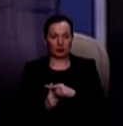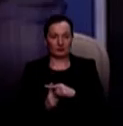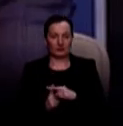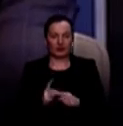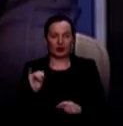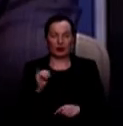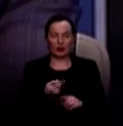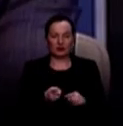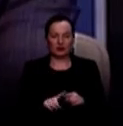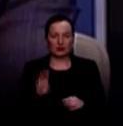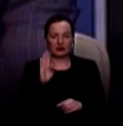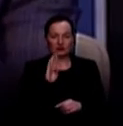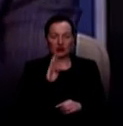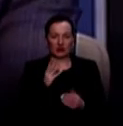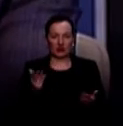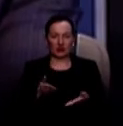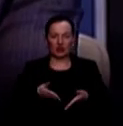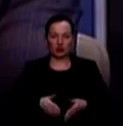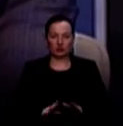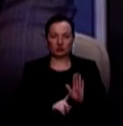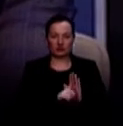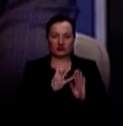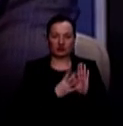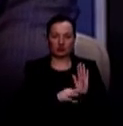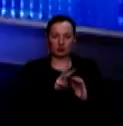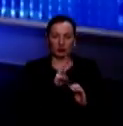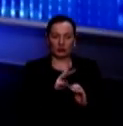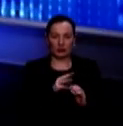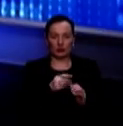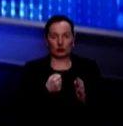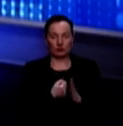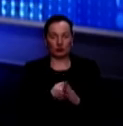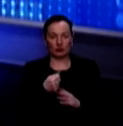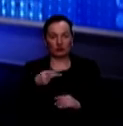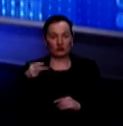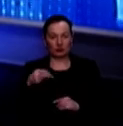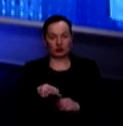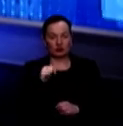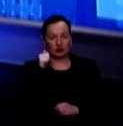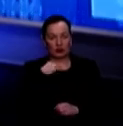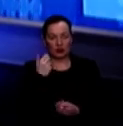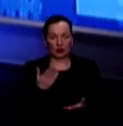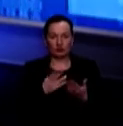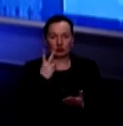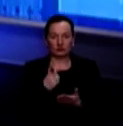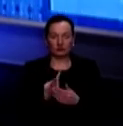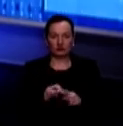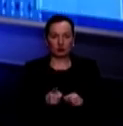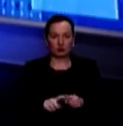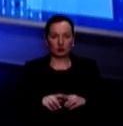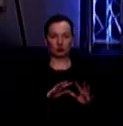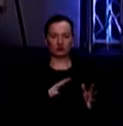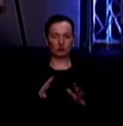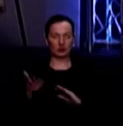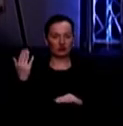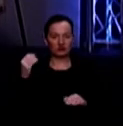Тобто це дівчата, які народжені починаючи з 93-го по 2000 рік. Так от, якщо подивитися на цю ситуацію демографічну в ті роки, це